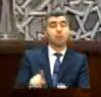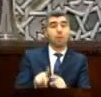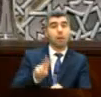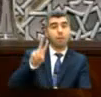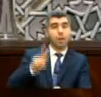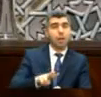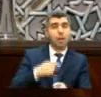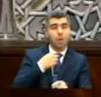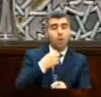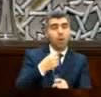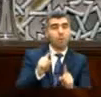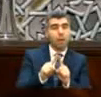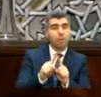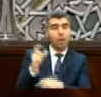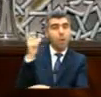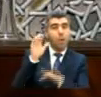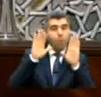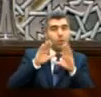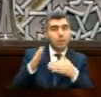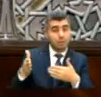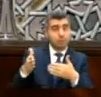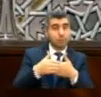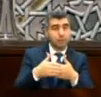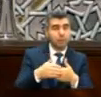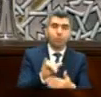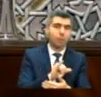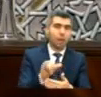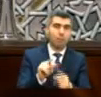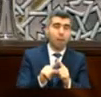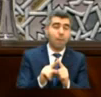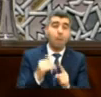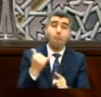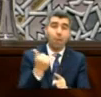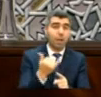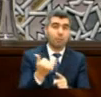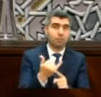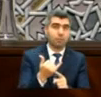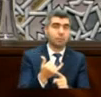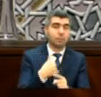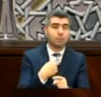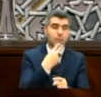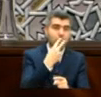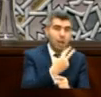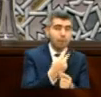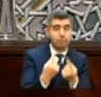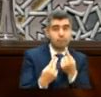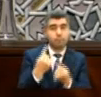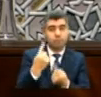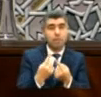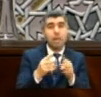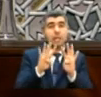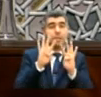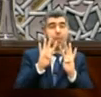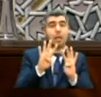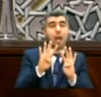نغلق المساجد يعني عن اختيار، وإنما هي ضرورة، والحمد لله اكتشفنا بأن عندنا ما يزيد على 8